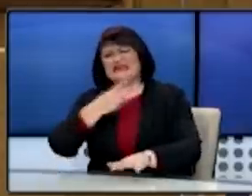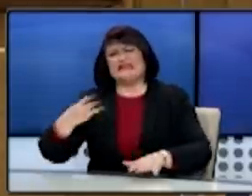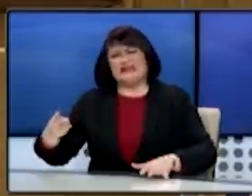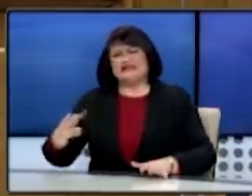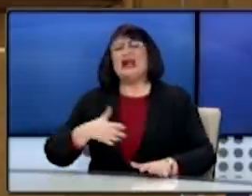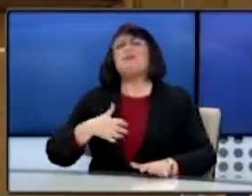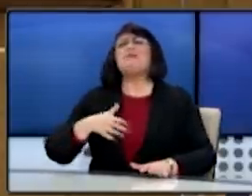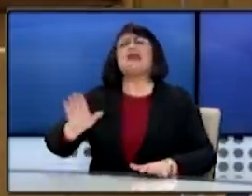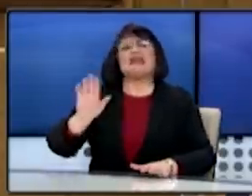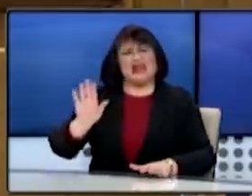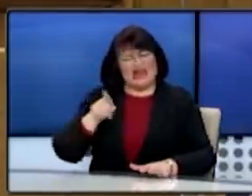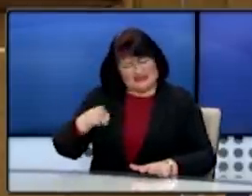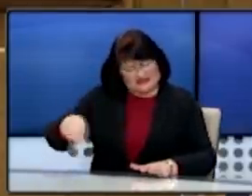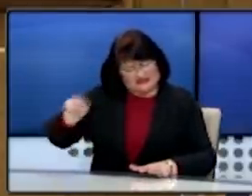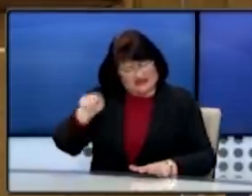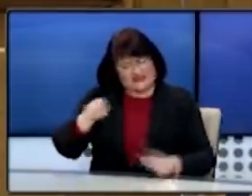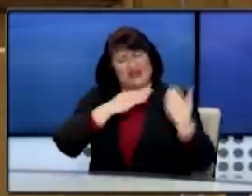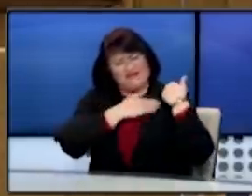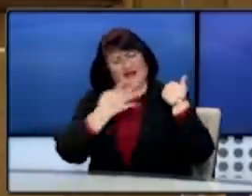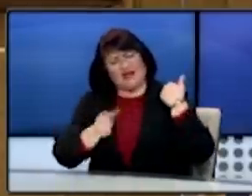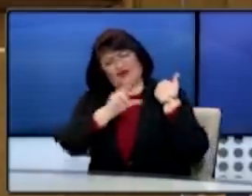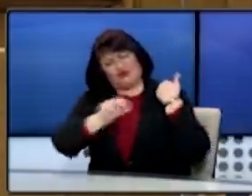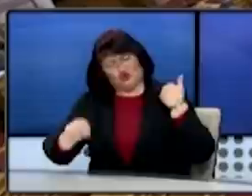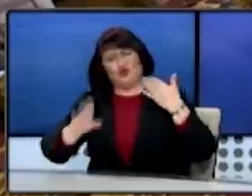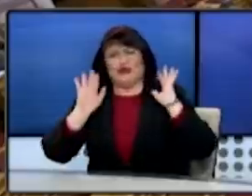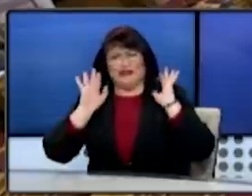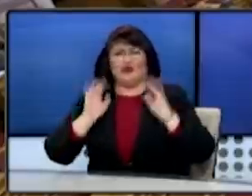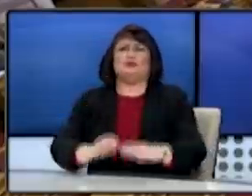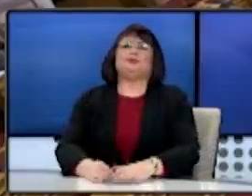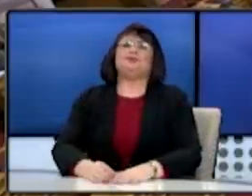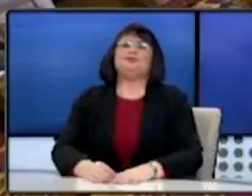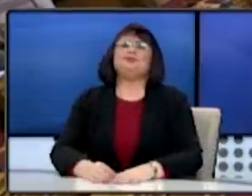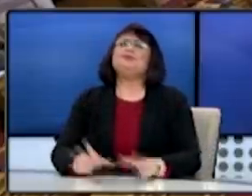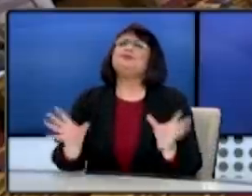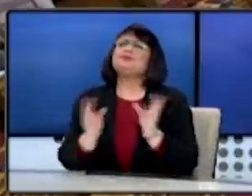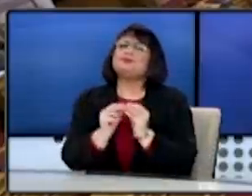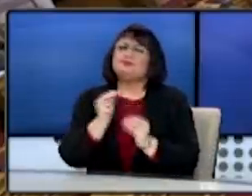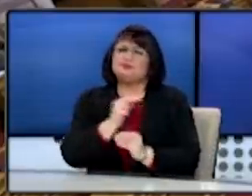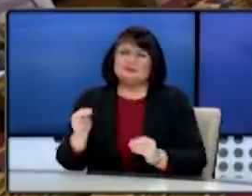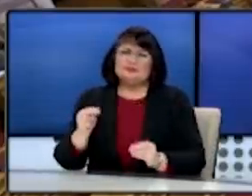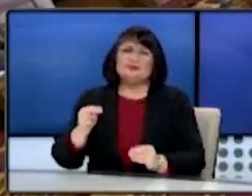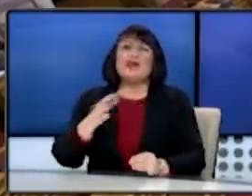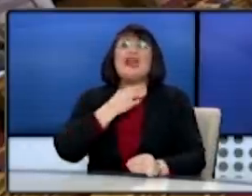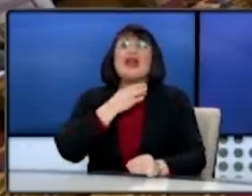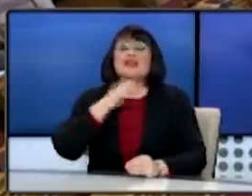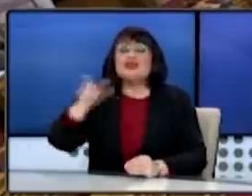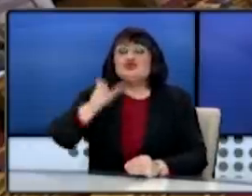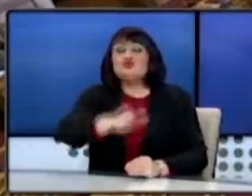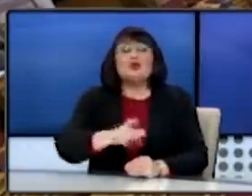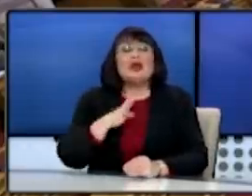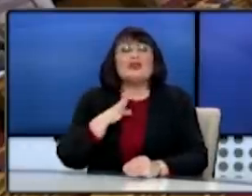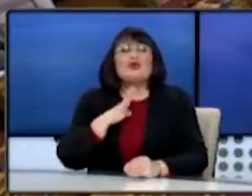ΣΥΡΙΖΑ, αφορούν και εσάς αυτές οι ευθύνες. Ό,τι λοιπόν έχει να κάνει με τις λαϊκές ανάγκες